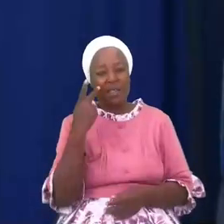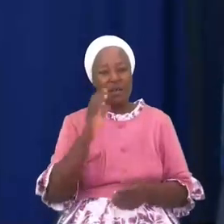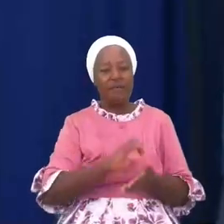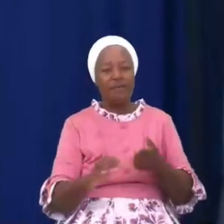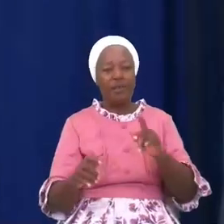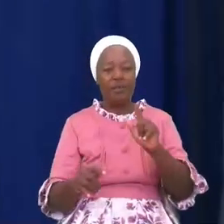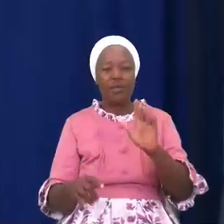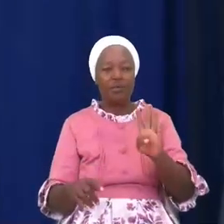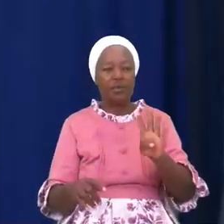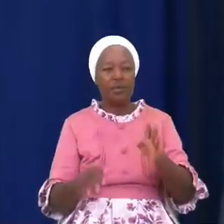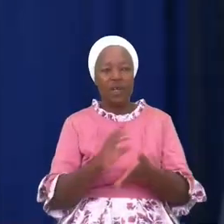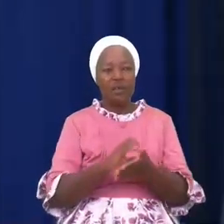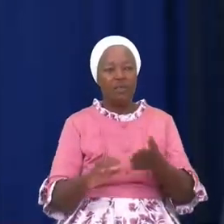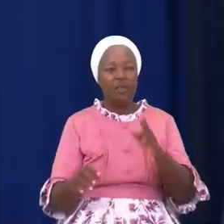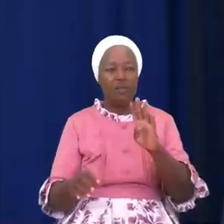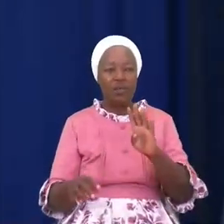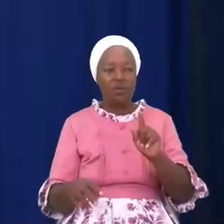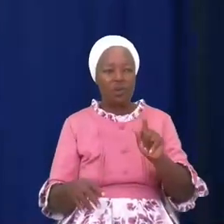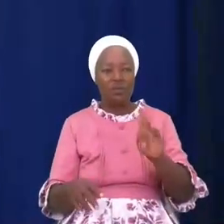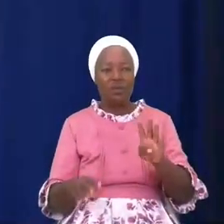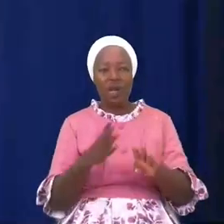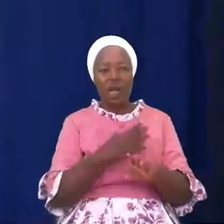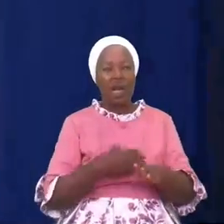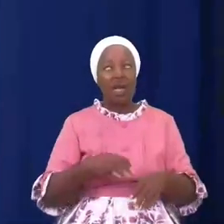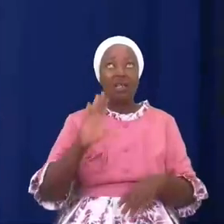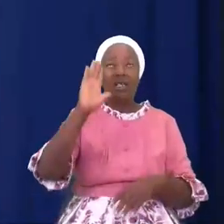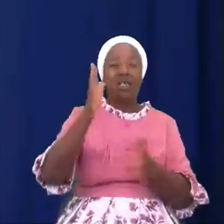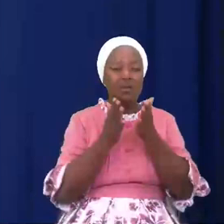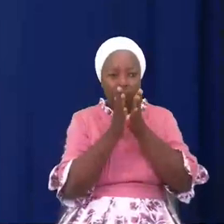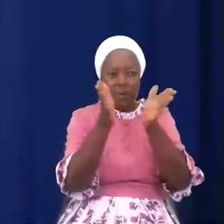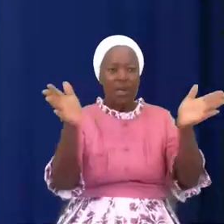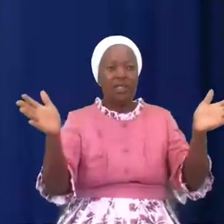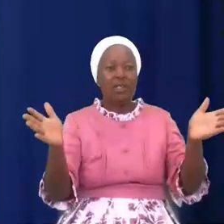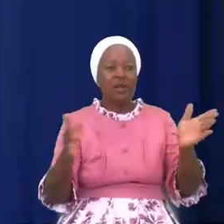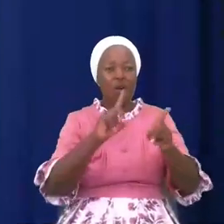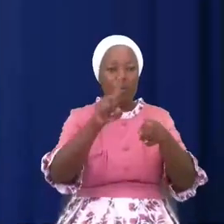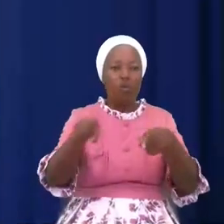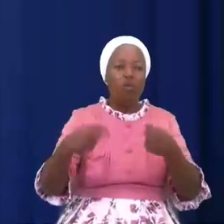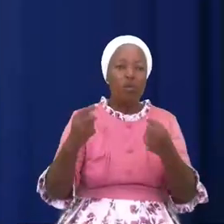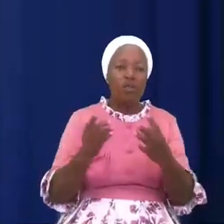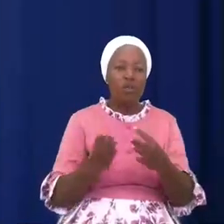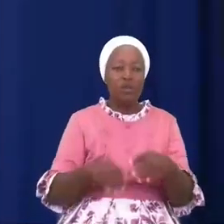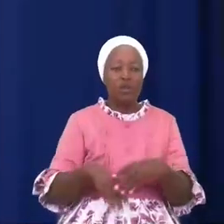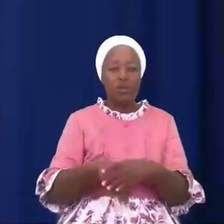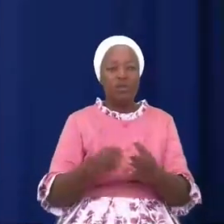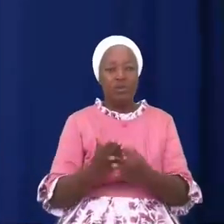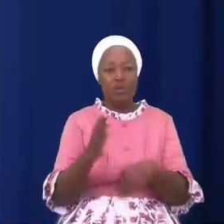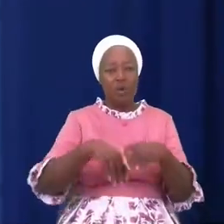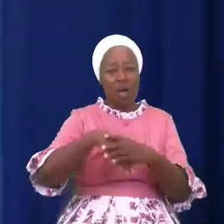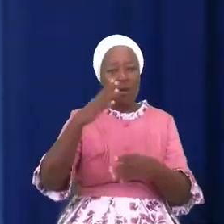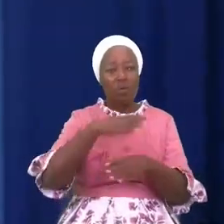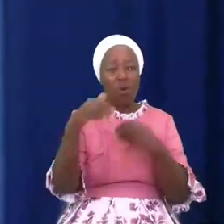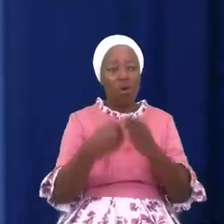Verset 24. Sa renommée se répandit dans toute la Syrie et on lui